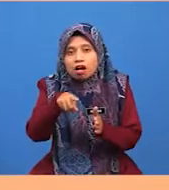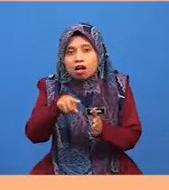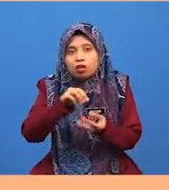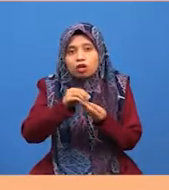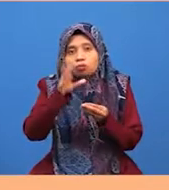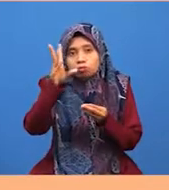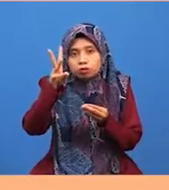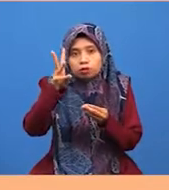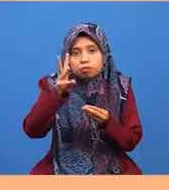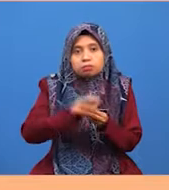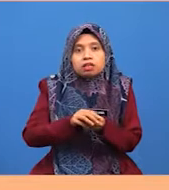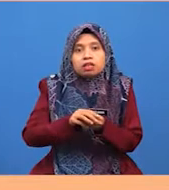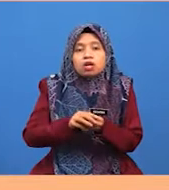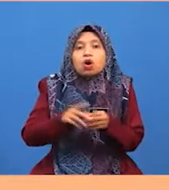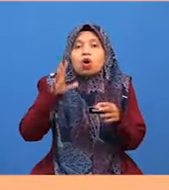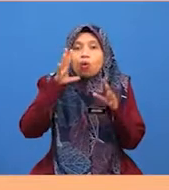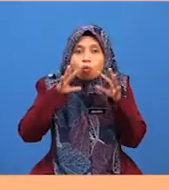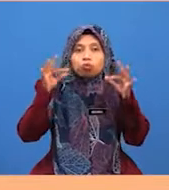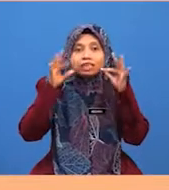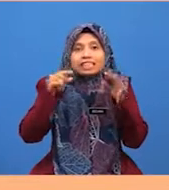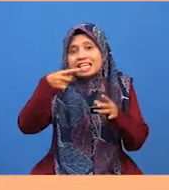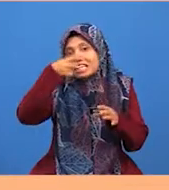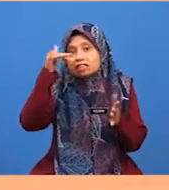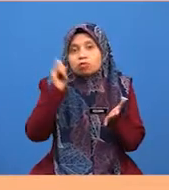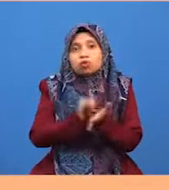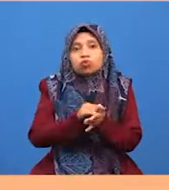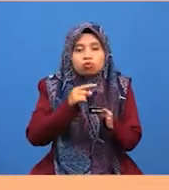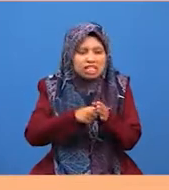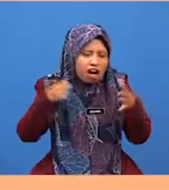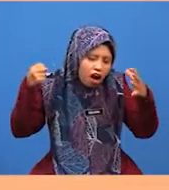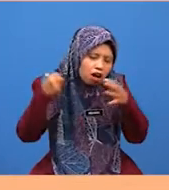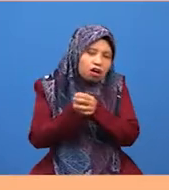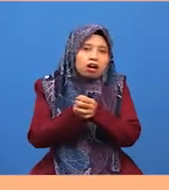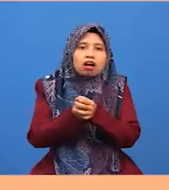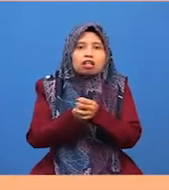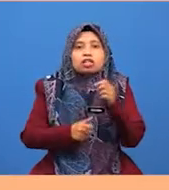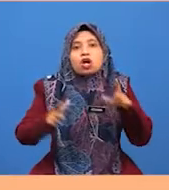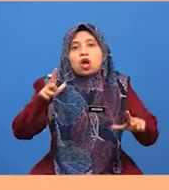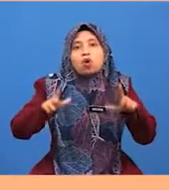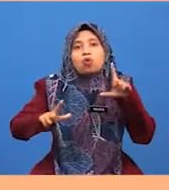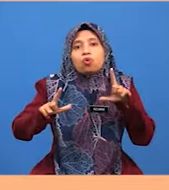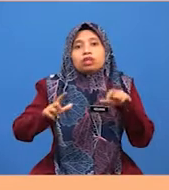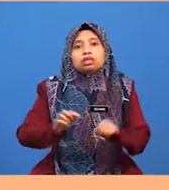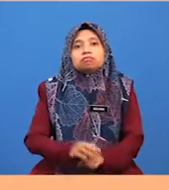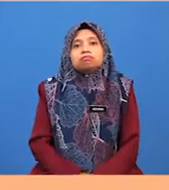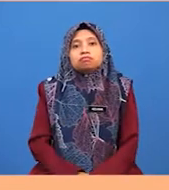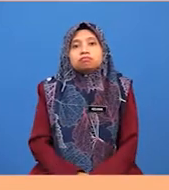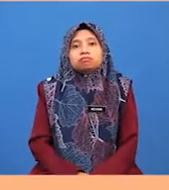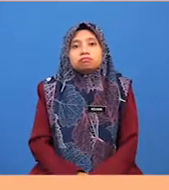Ayat yang keenam, kucing hitam itu dilanggar lori.